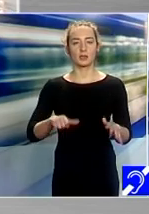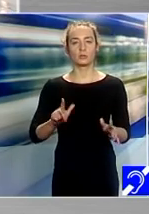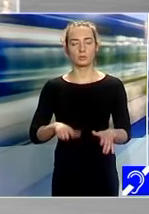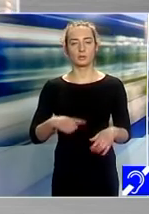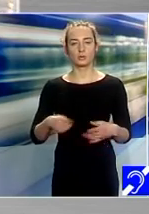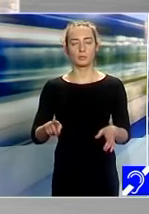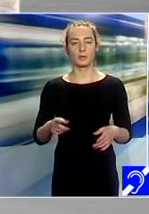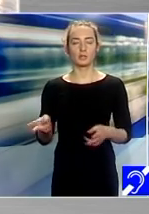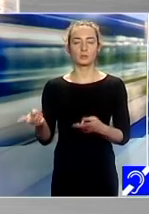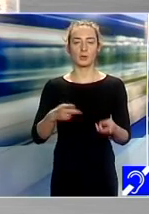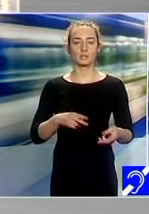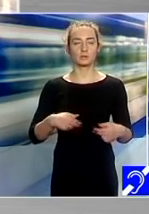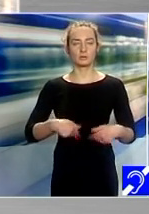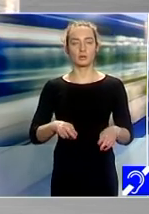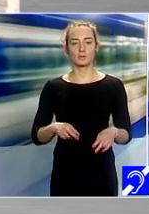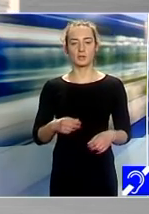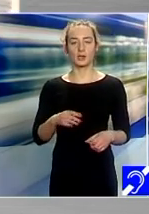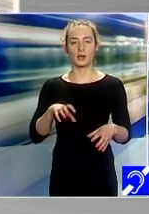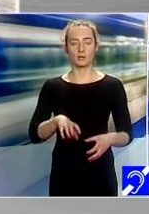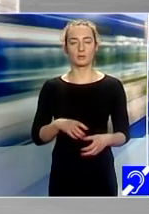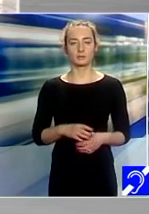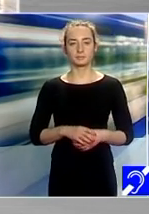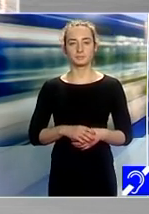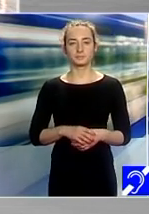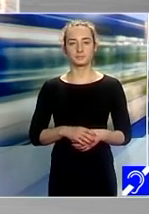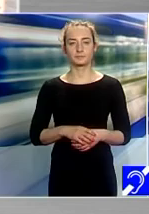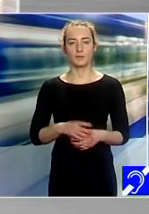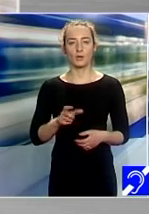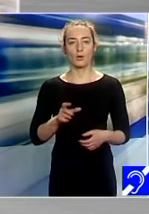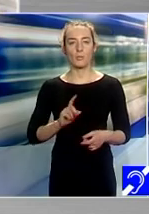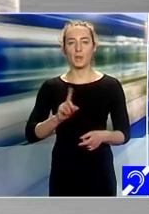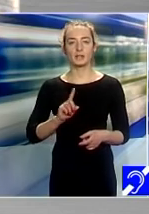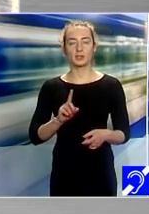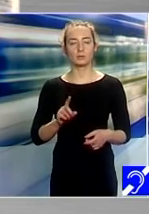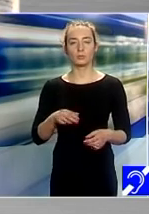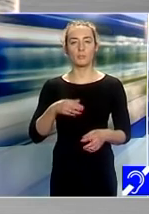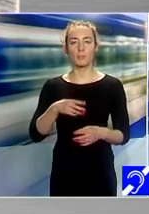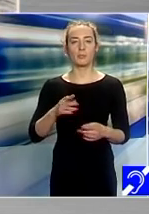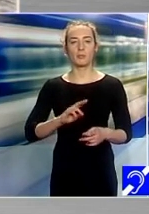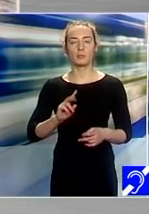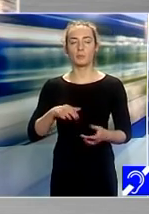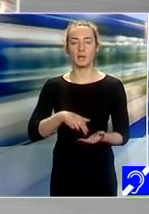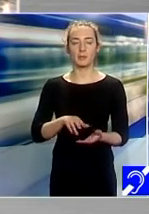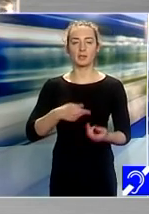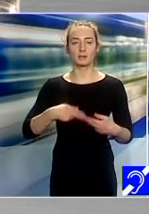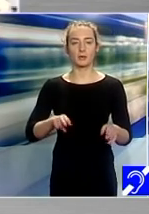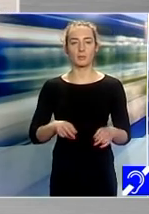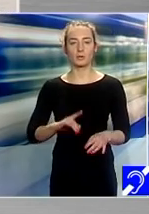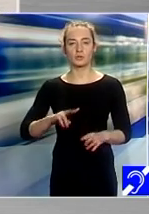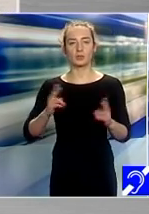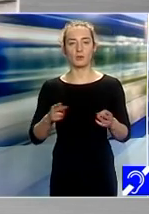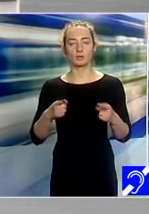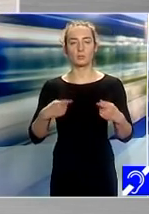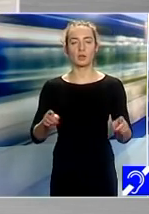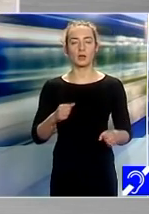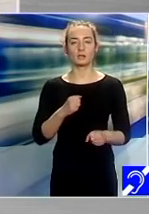după concediul de creștere al copilului, parte din salariați nu se mai întorc la locul inițial de muncă și își caută un alt job. Am avut